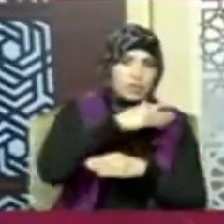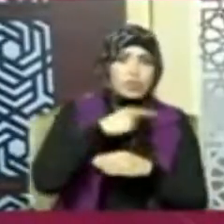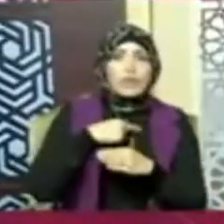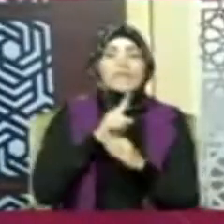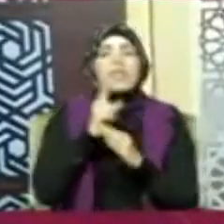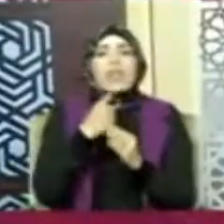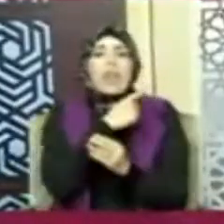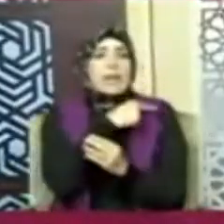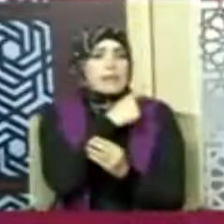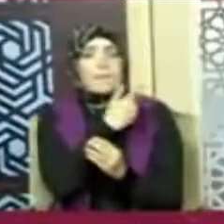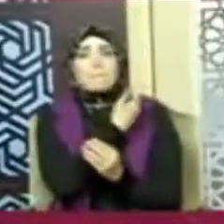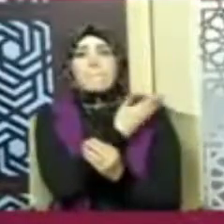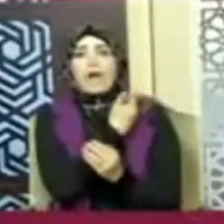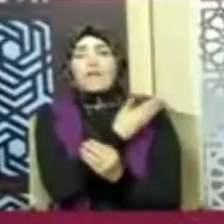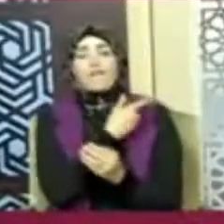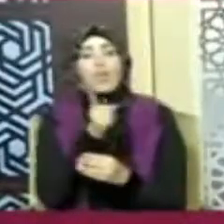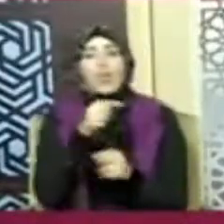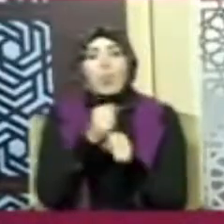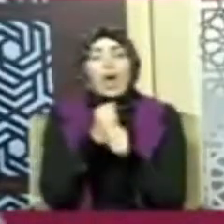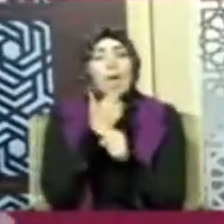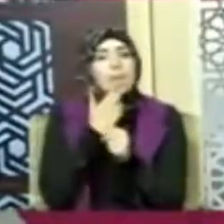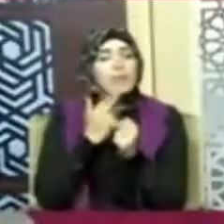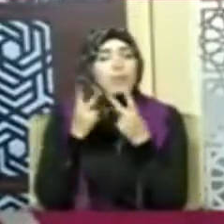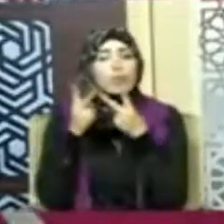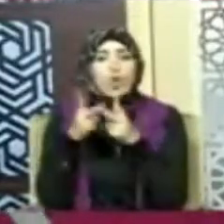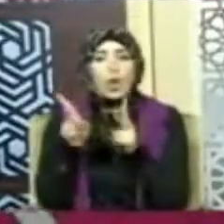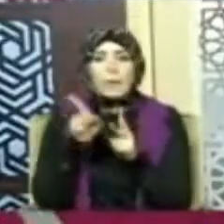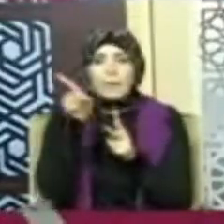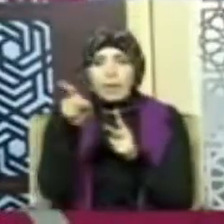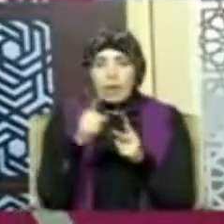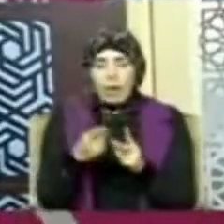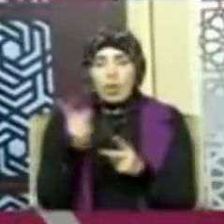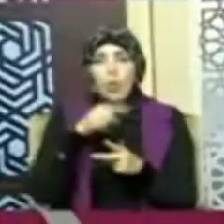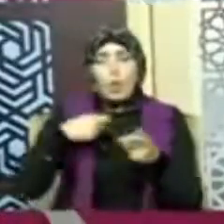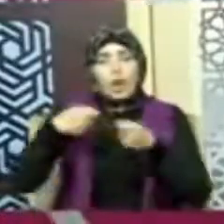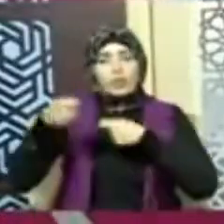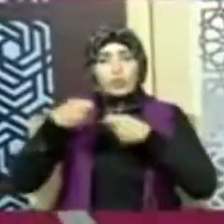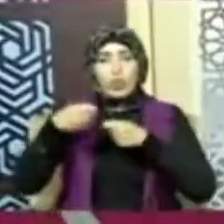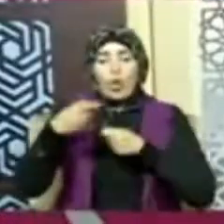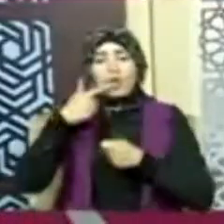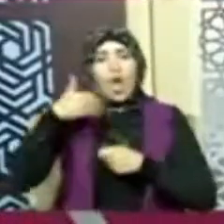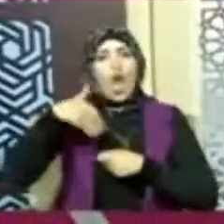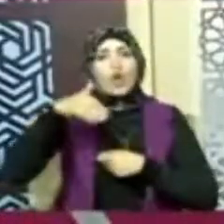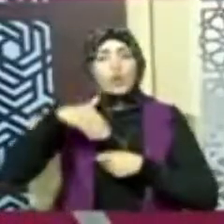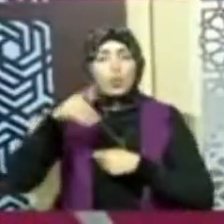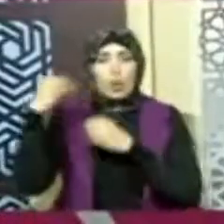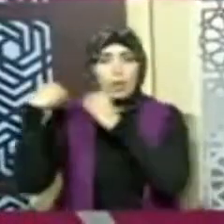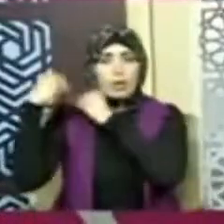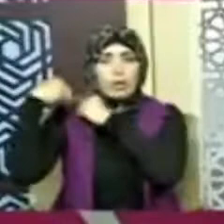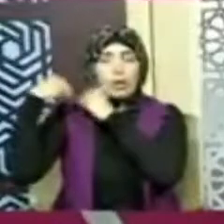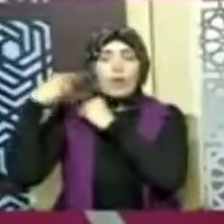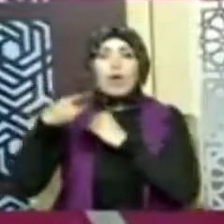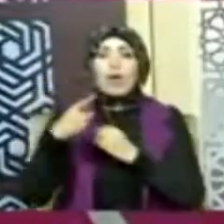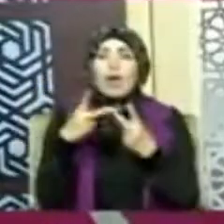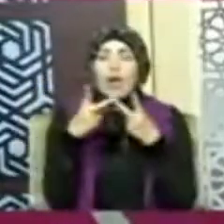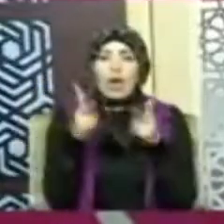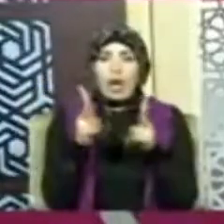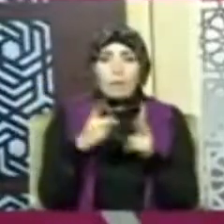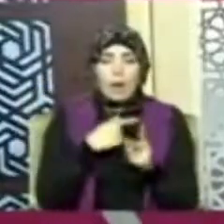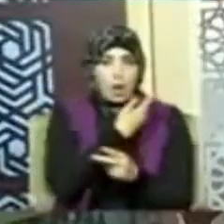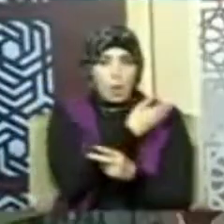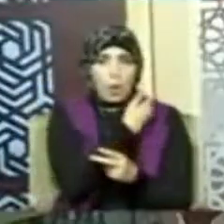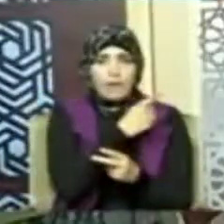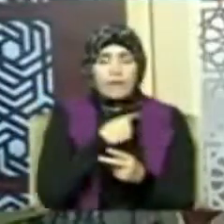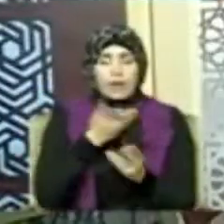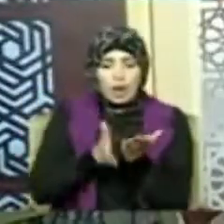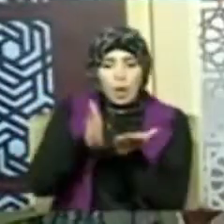مغفور وعمل متقبل مأجور وتجارة لن تبور. اقبلنا واغفر لنا وارحمنا واهدنا